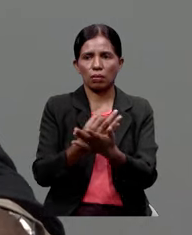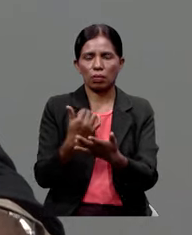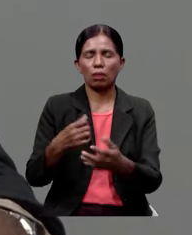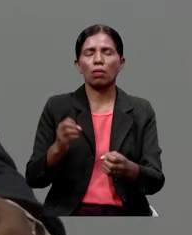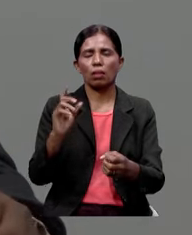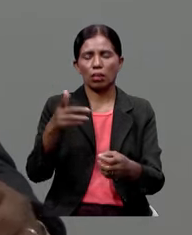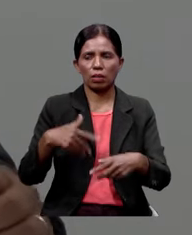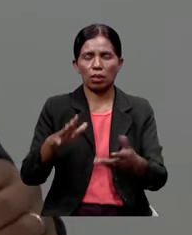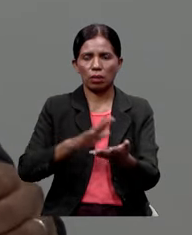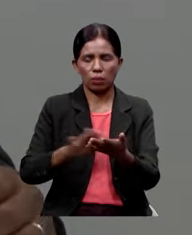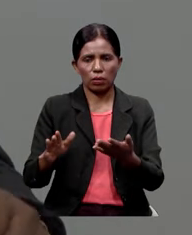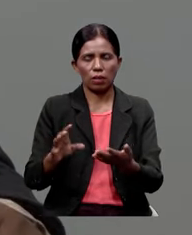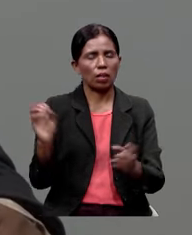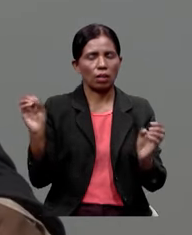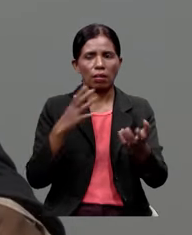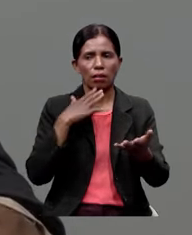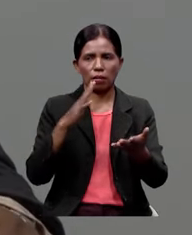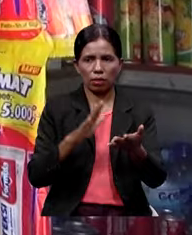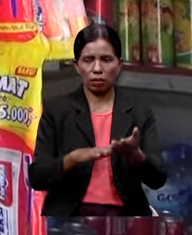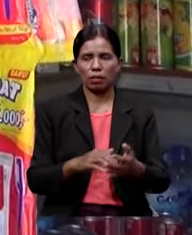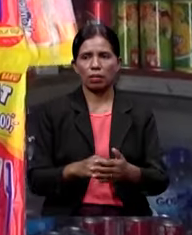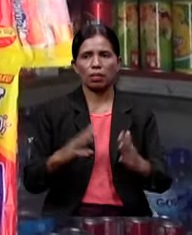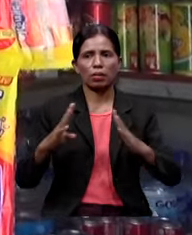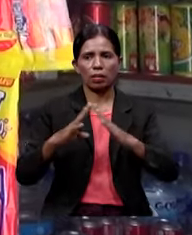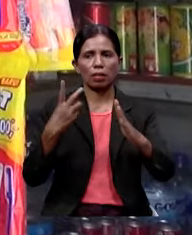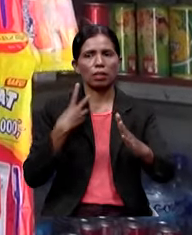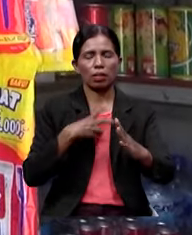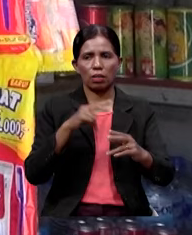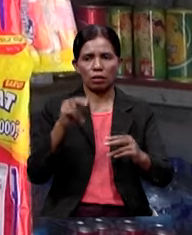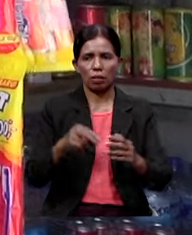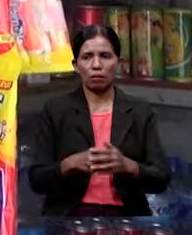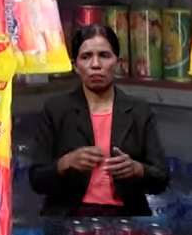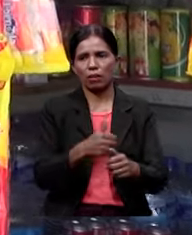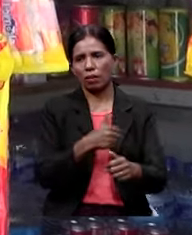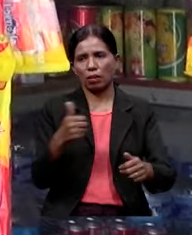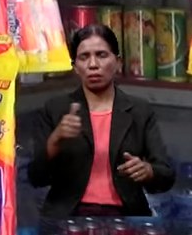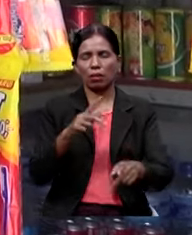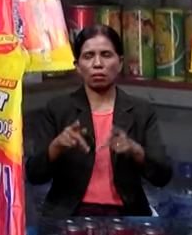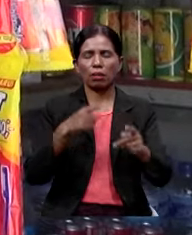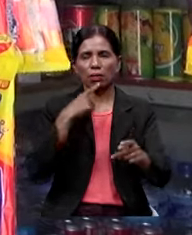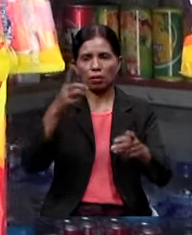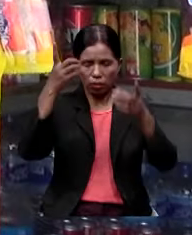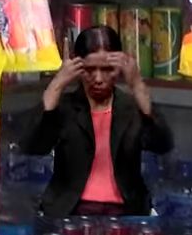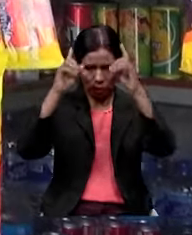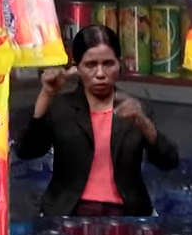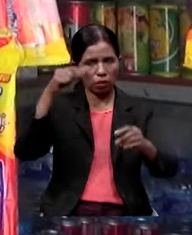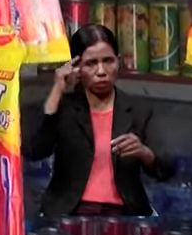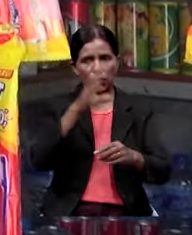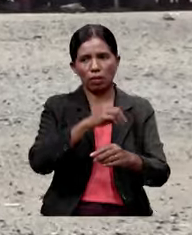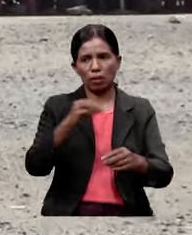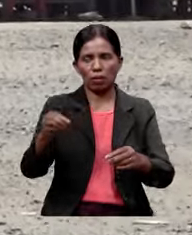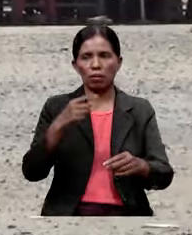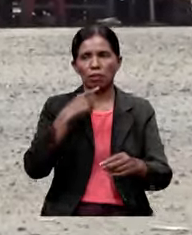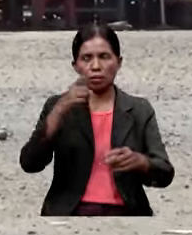hamos ba. Ne la dun dia. Sidane ita ni hamos. E a parte selo, vendedor sira lamenta ho desejam governo ian ne, tamo